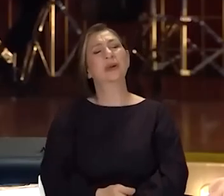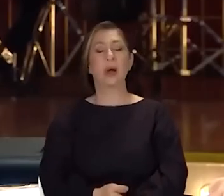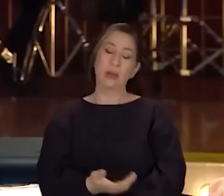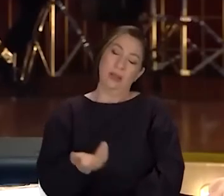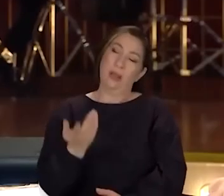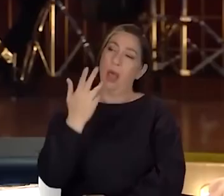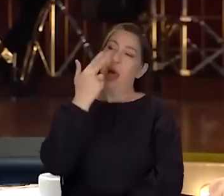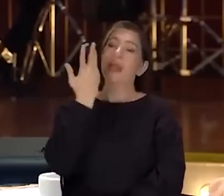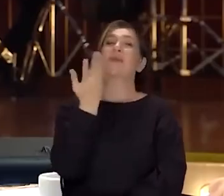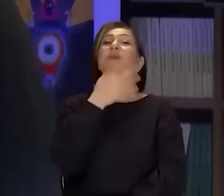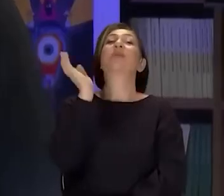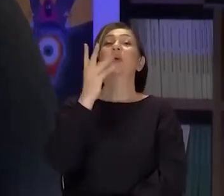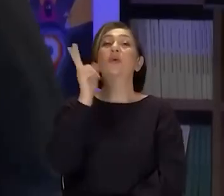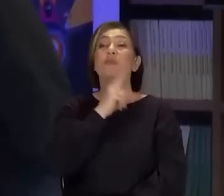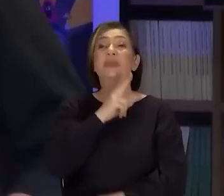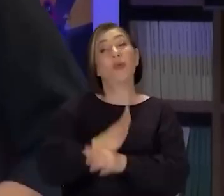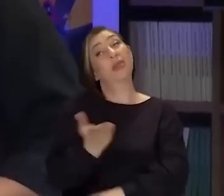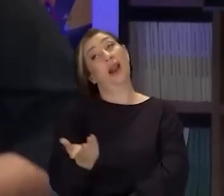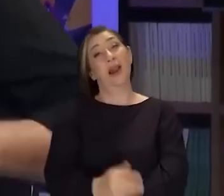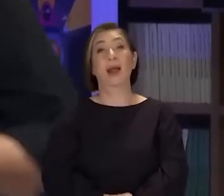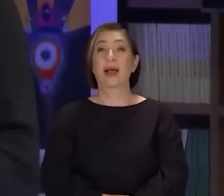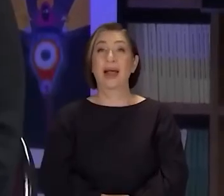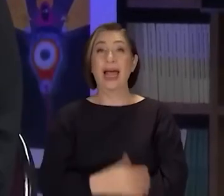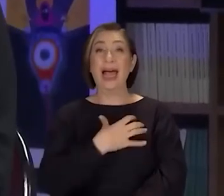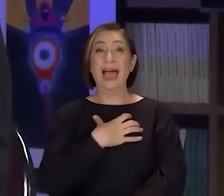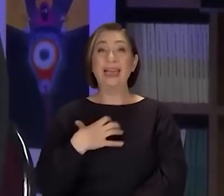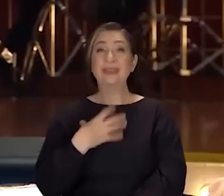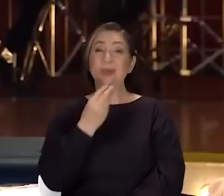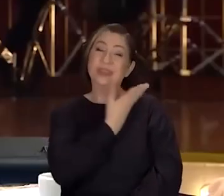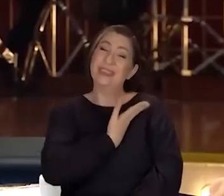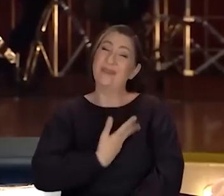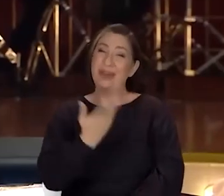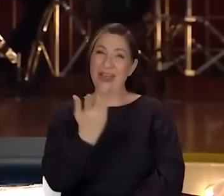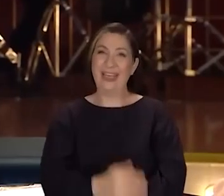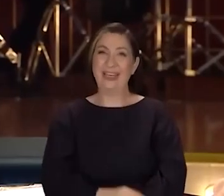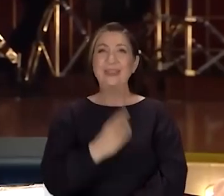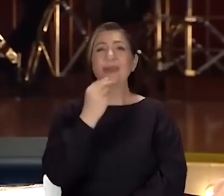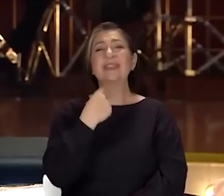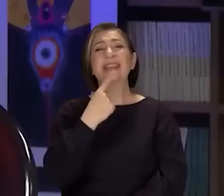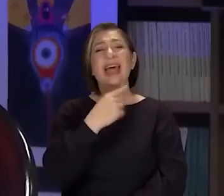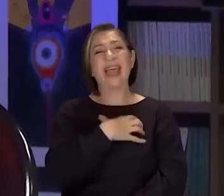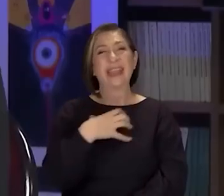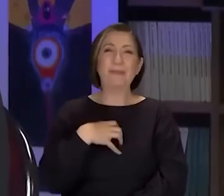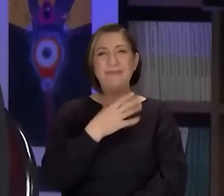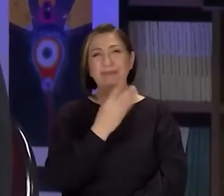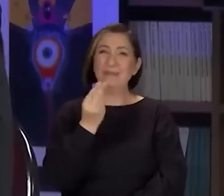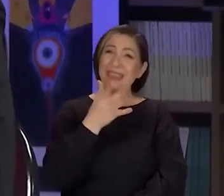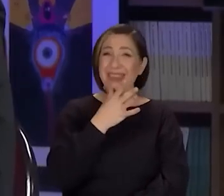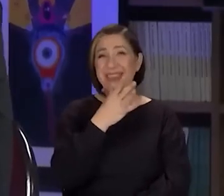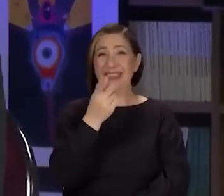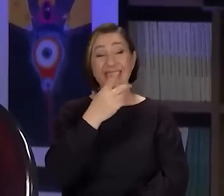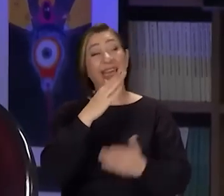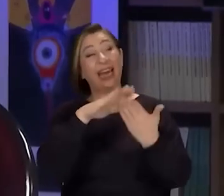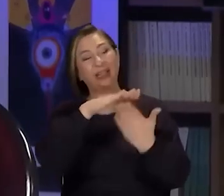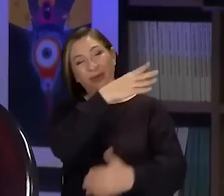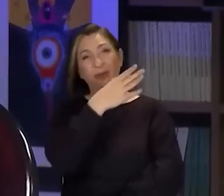canım ağlamayı yani, bilmeyenin gülmesi? Yani annesine de çok ya saygılı. Gerçekten öyle ama çok tatlı kadındır. Evet. Abi bilseniz yani, ki bilen